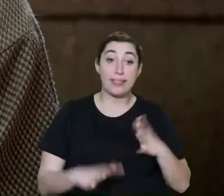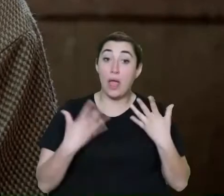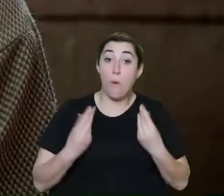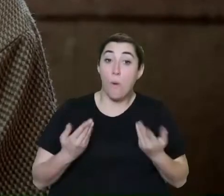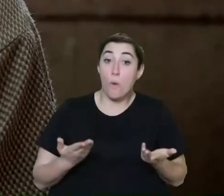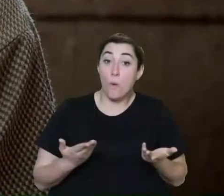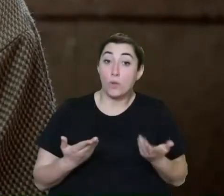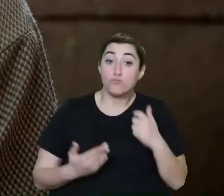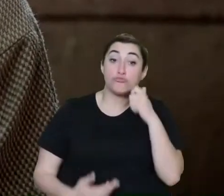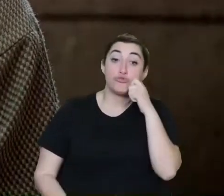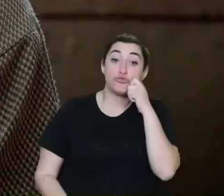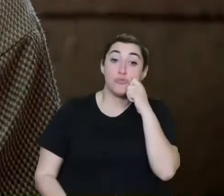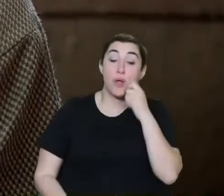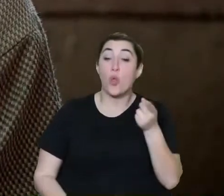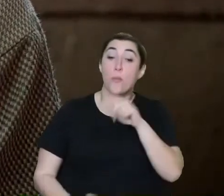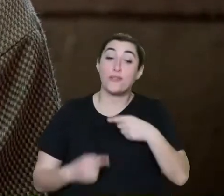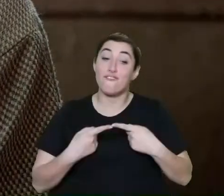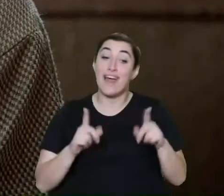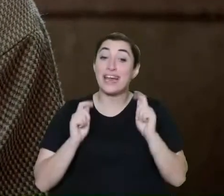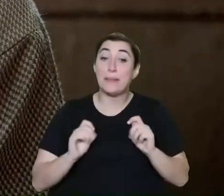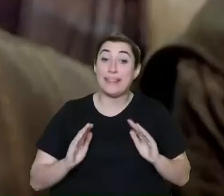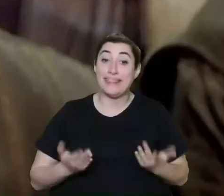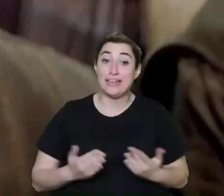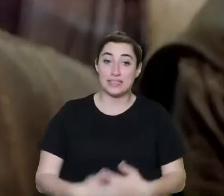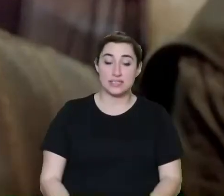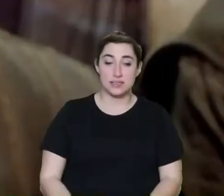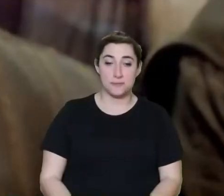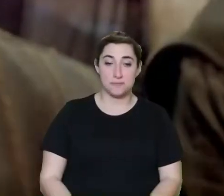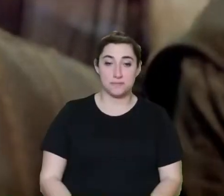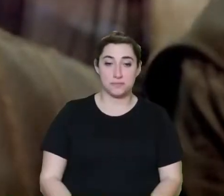ola Müslümanı ötekinden ayırt eden?